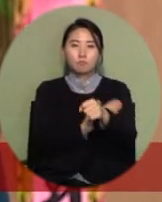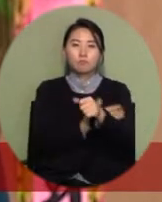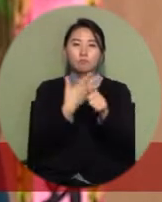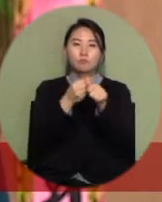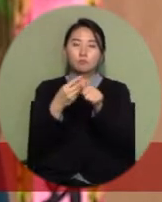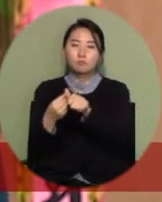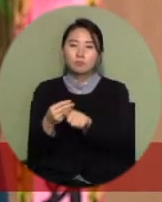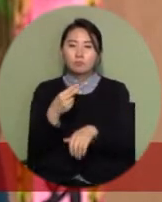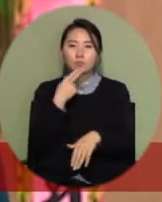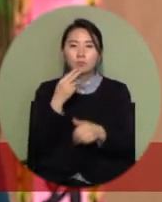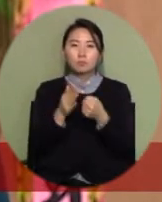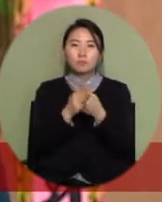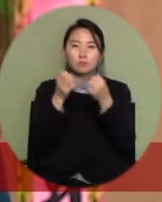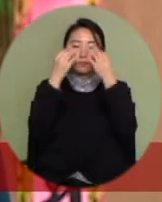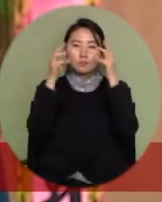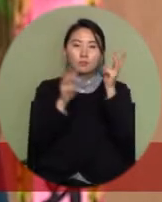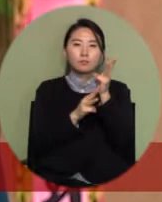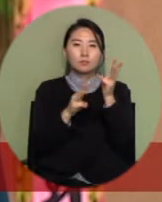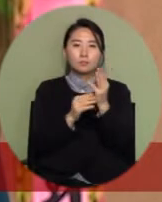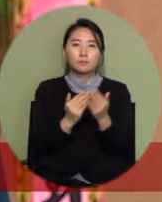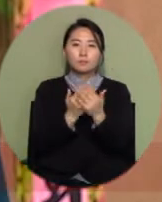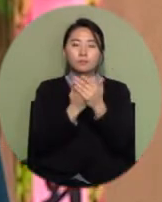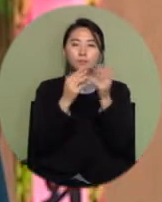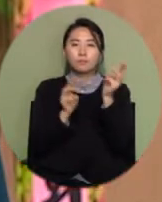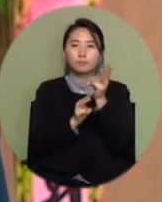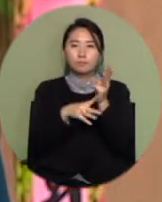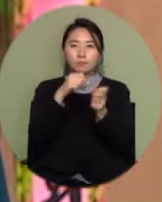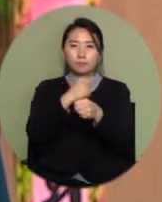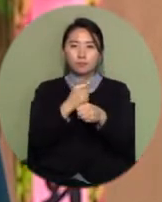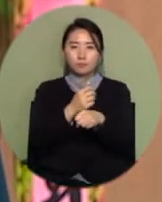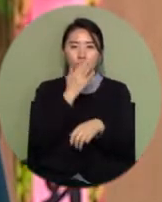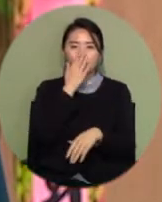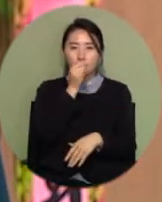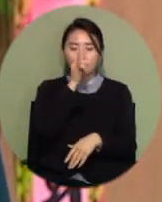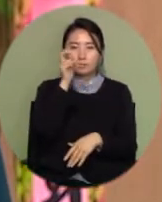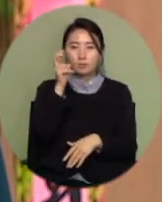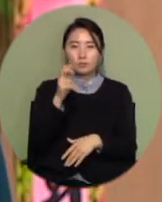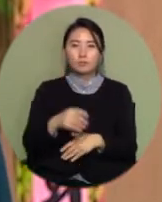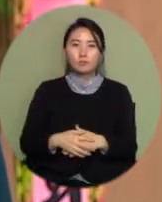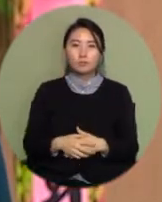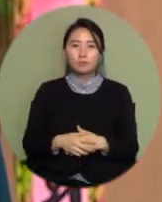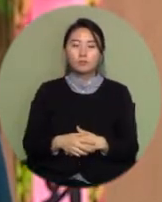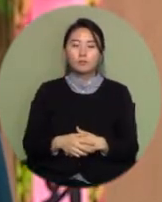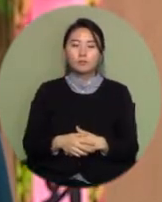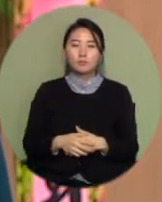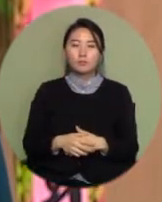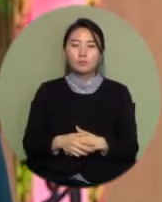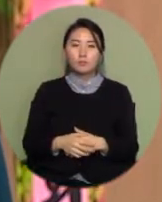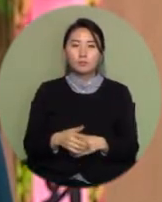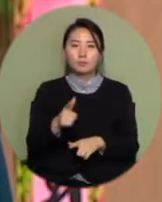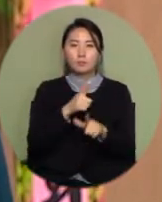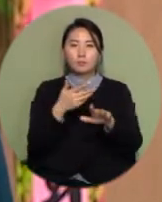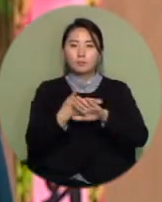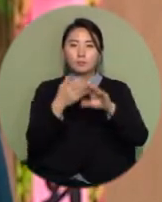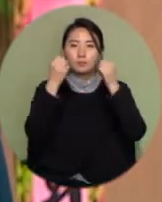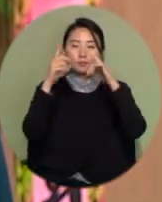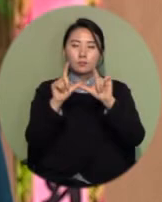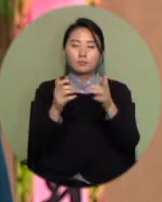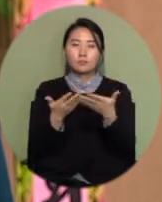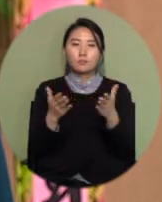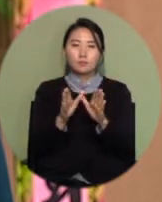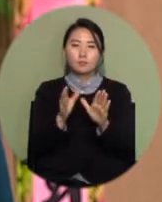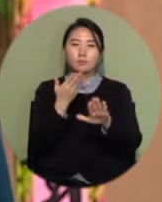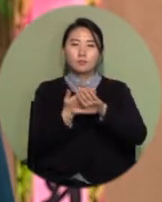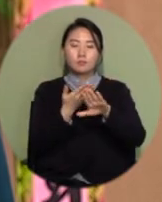이런 부분들이 새로운 중앙 그리고 발전된 중량을 만들 수 있는 계기가 될 수 있을 것입니다 이런 점들이 다른 새누리당 후보와 는 다른